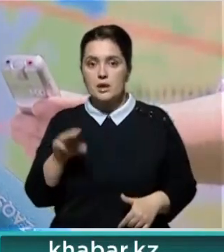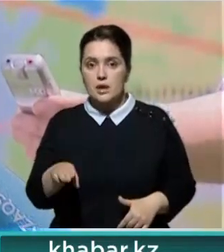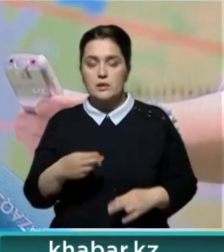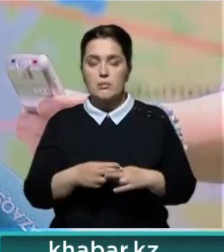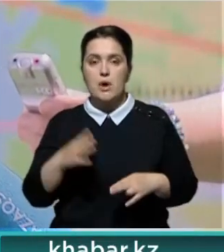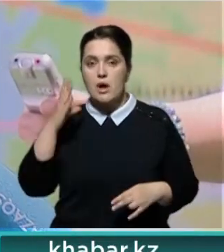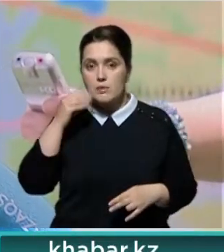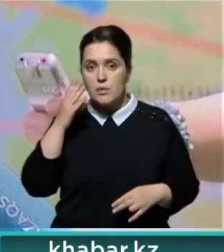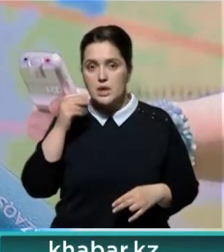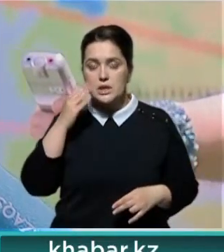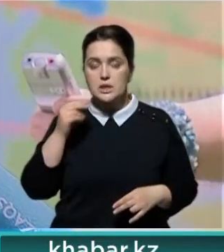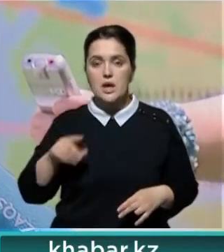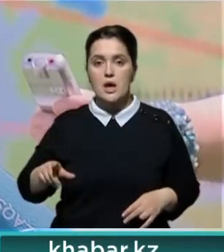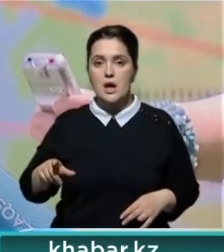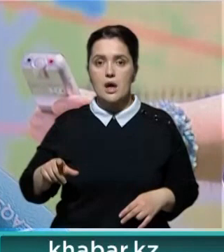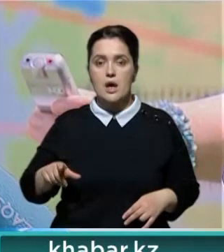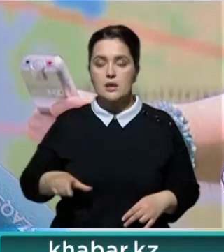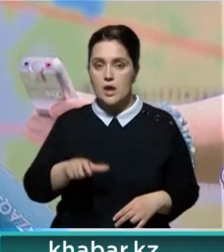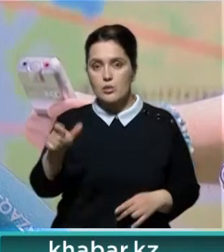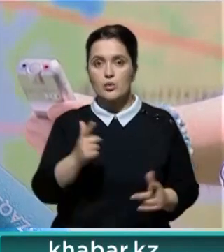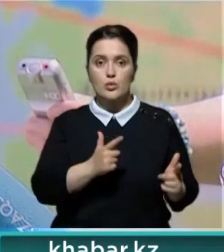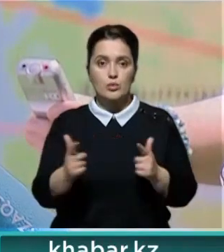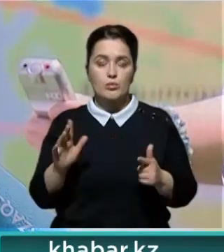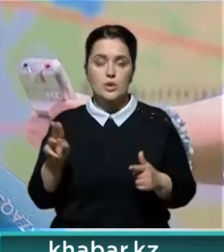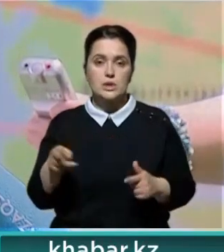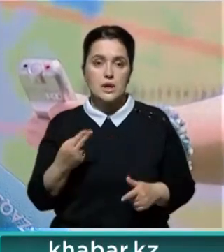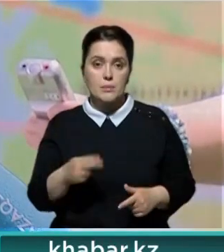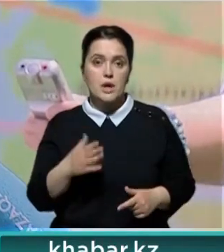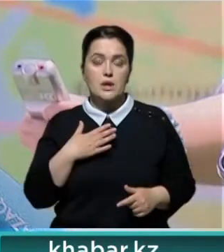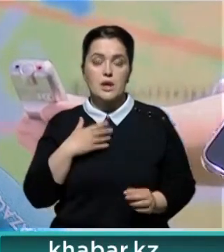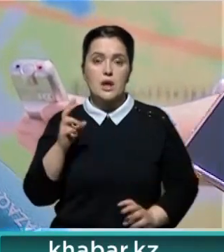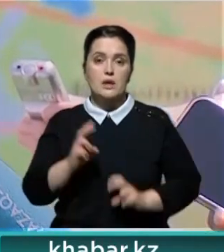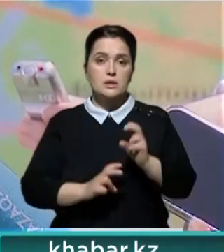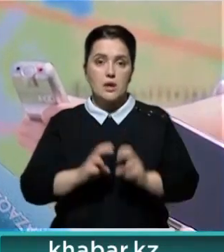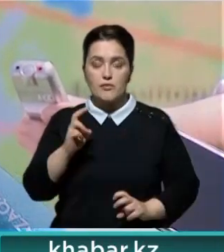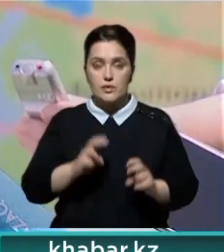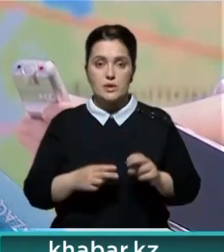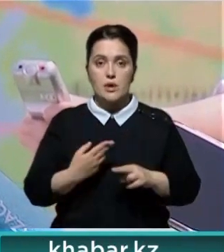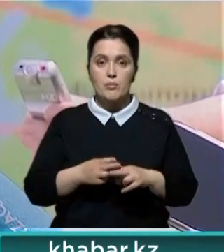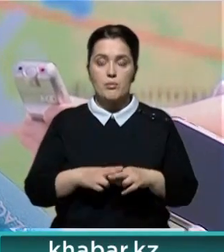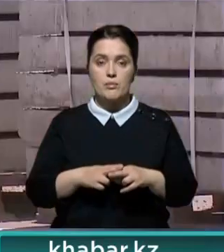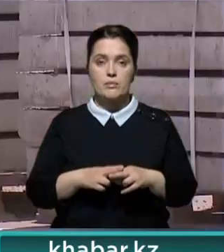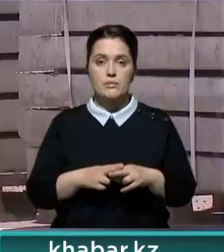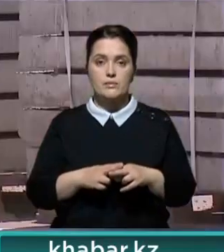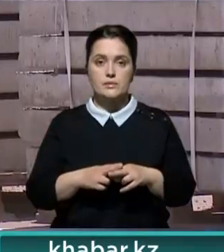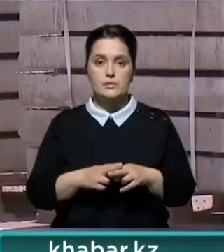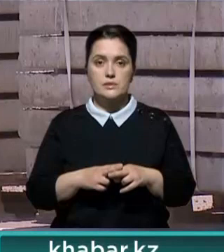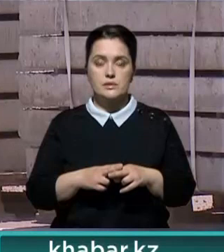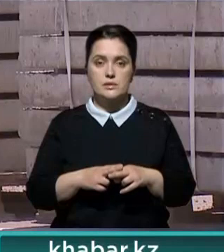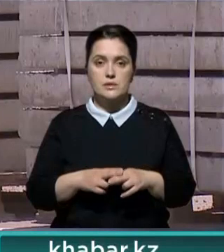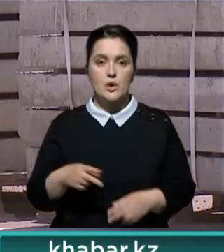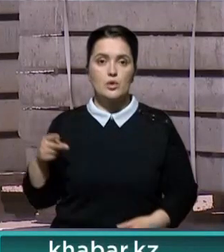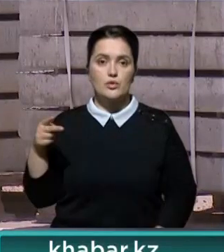Алматинская кольцевая автодорога которая будет сдана в этом году силами нашего завода на данный коридор поставлена более